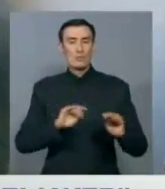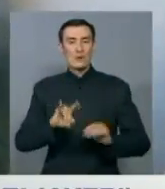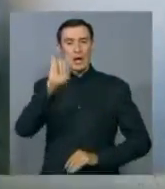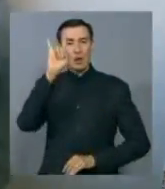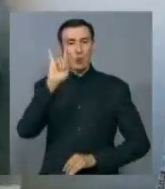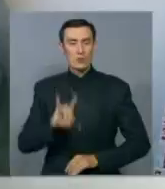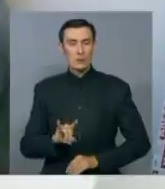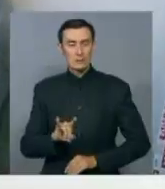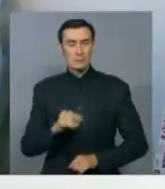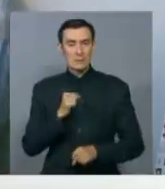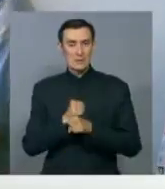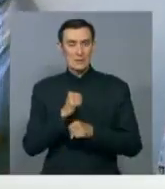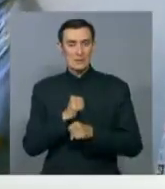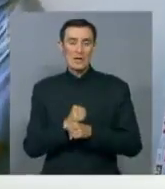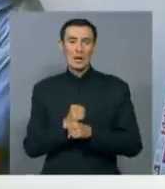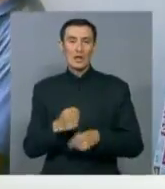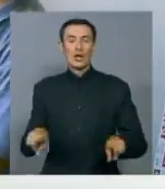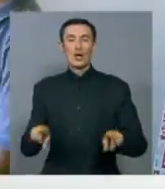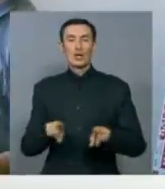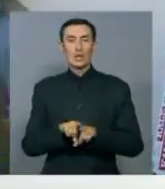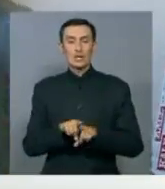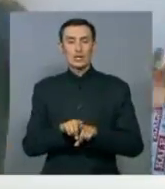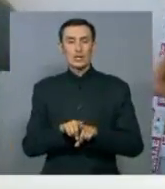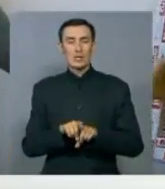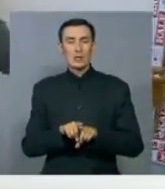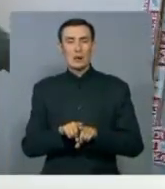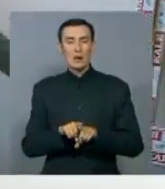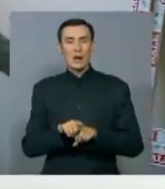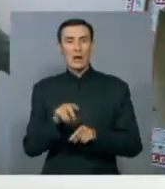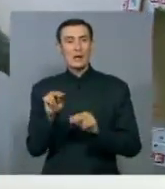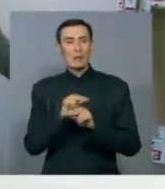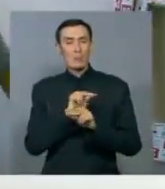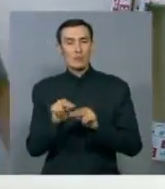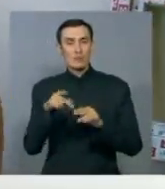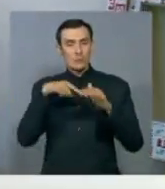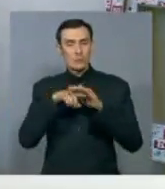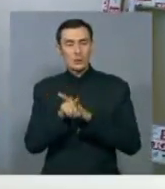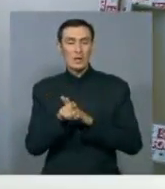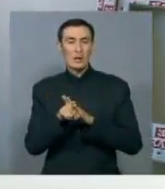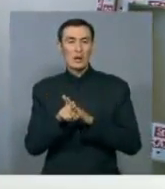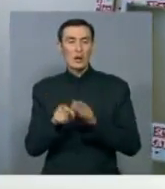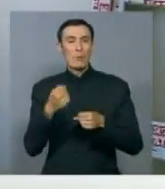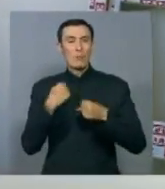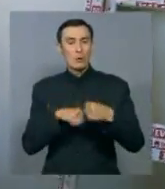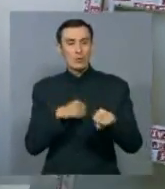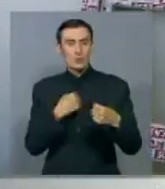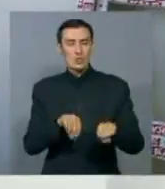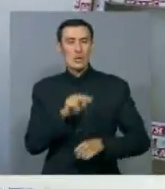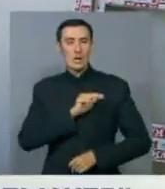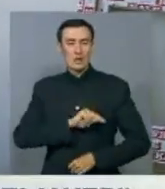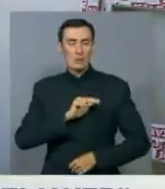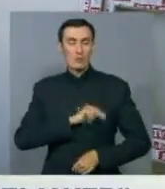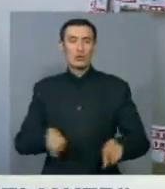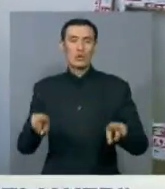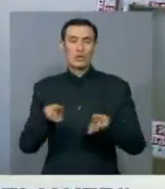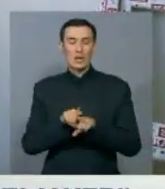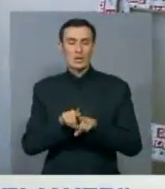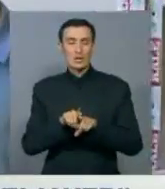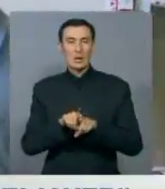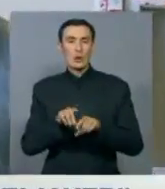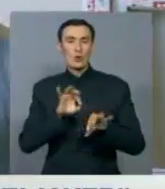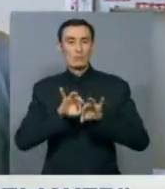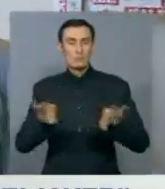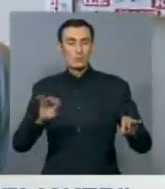рам, также отделочные работы, плотнические работы, также сантехнические